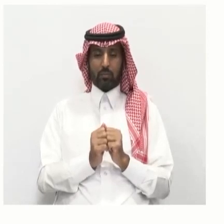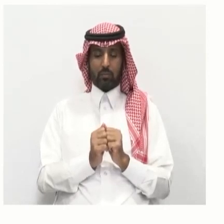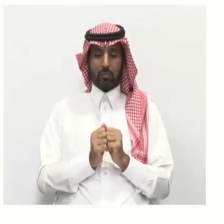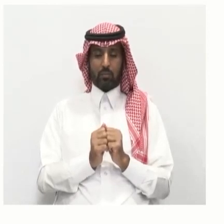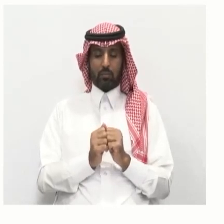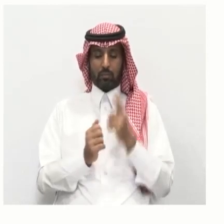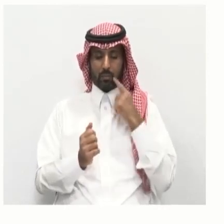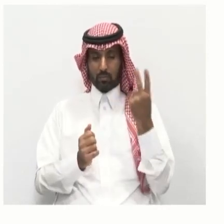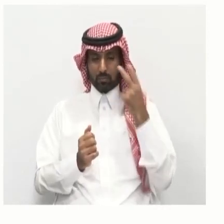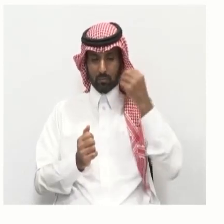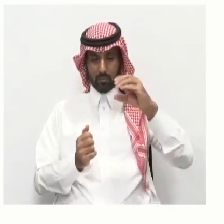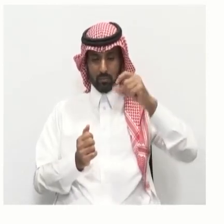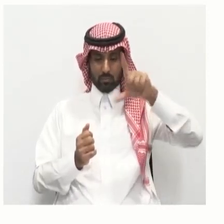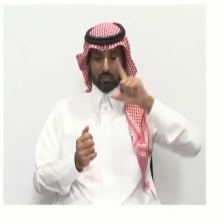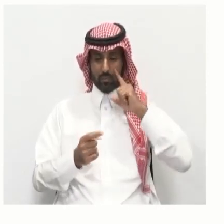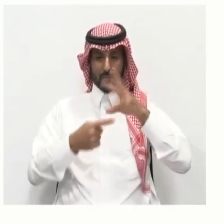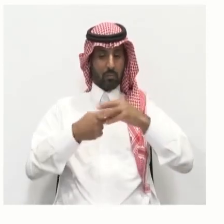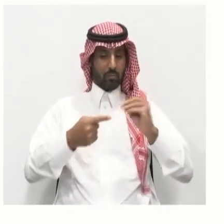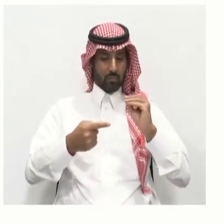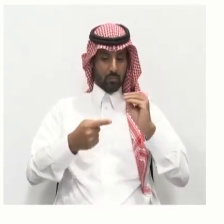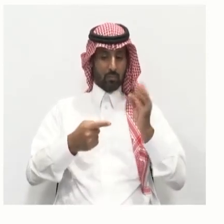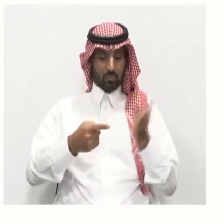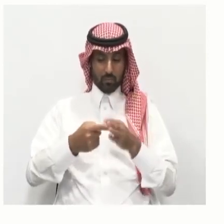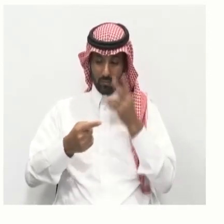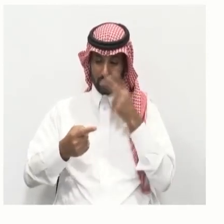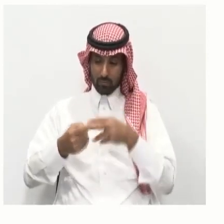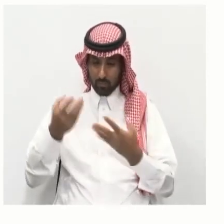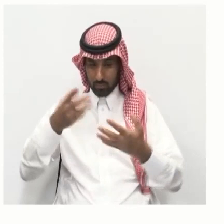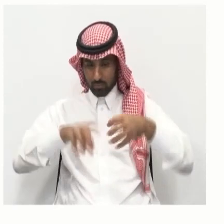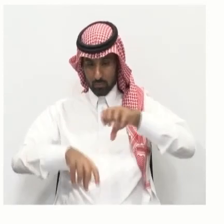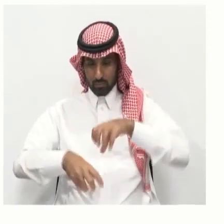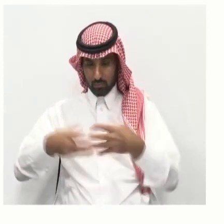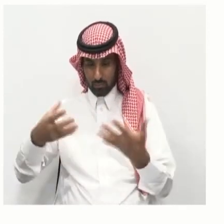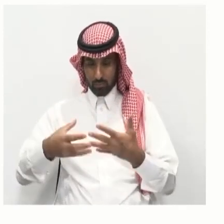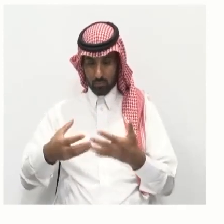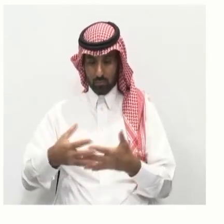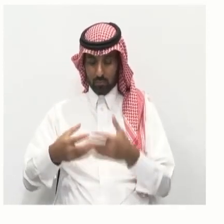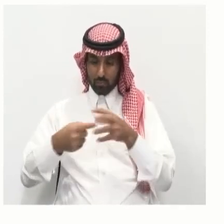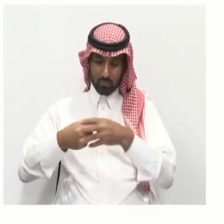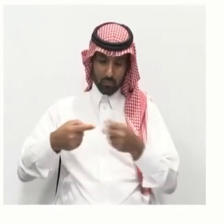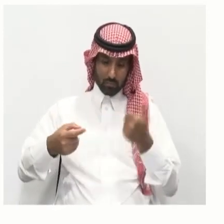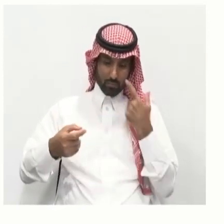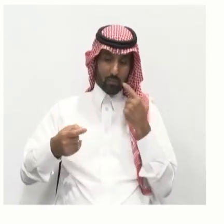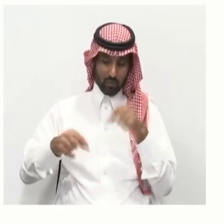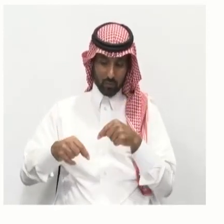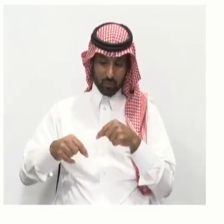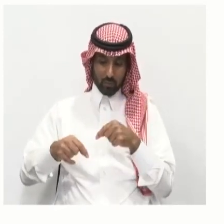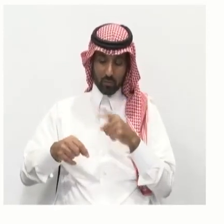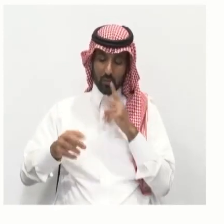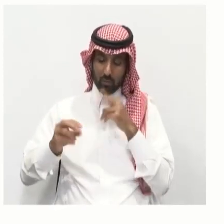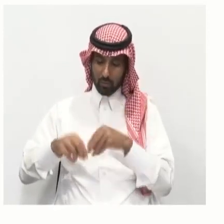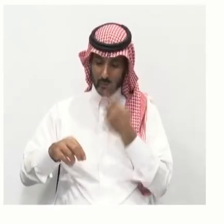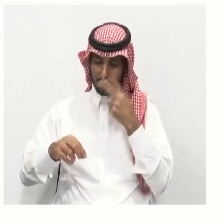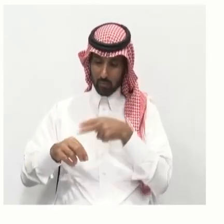هوو س ماينس هل موجود عندي موجود عندي في المتفاعلات وموجود عندي في النواتج اي نعم موجود عندي في النواتج اذا يكون